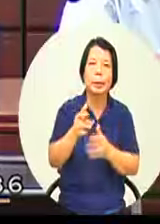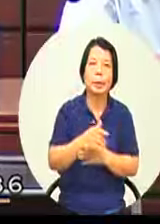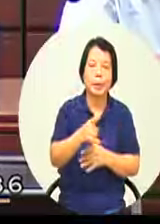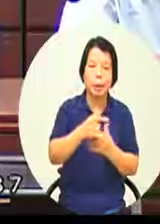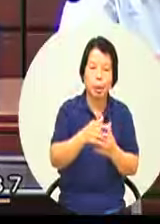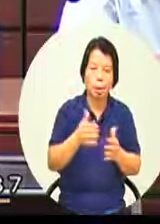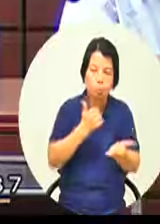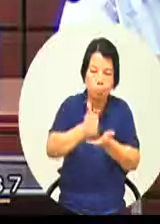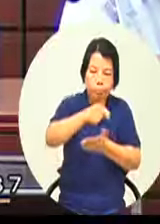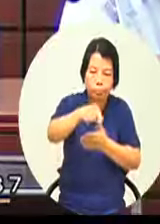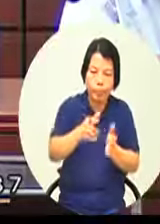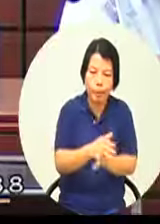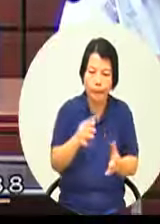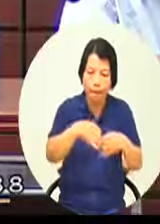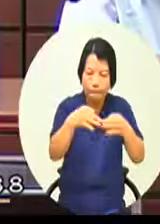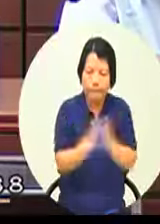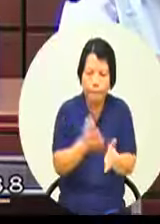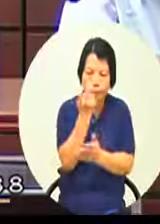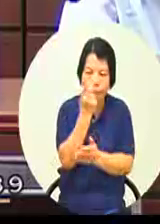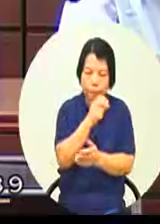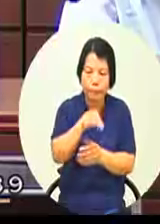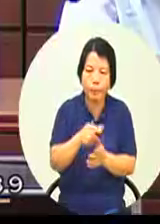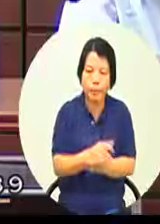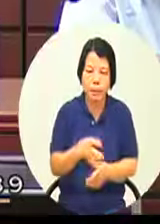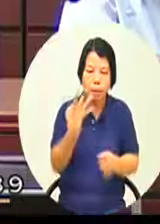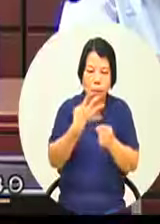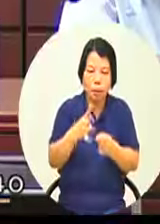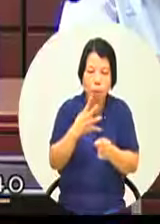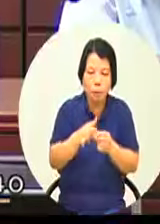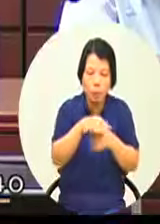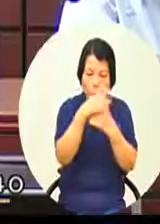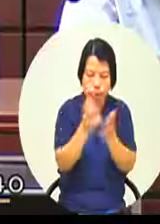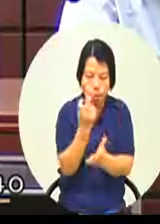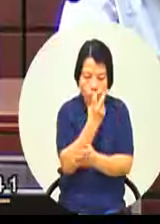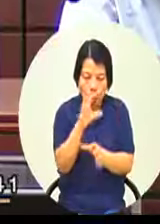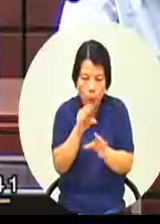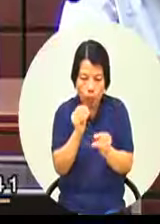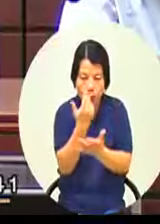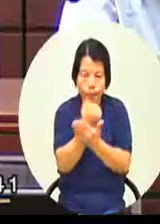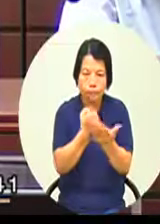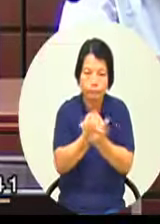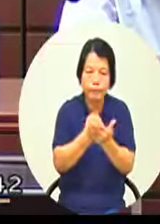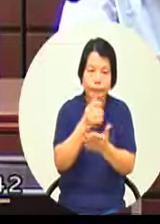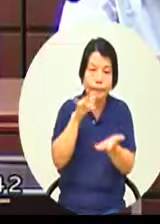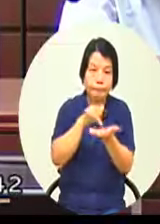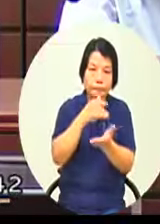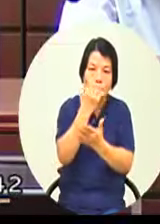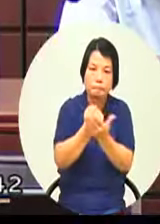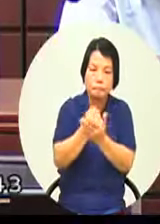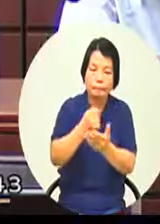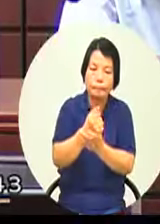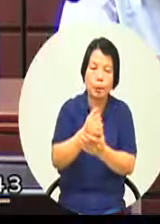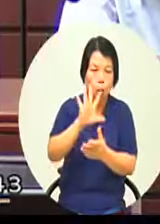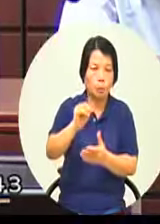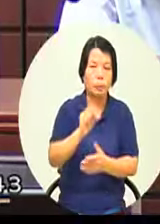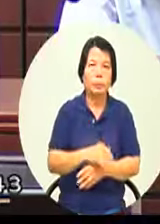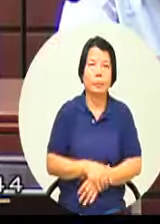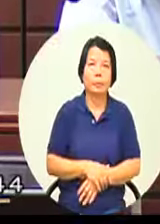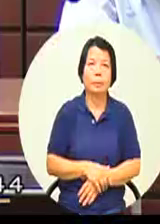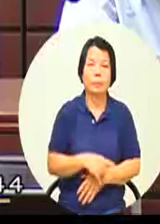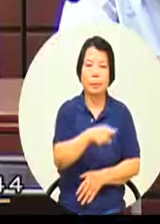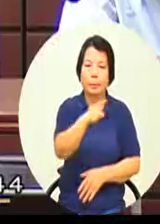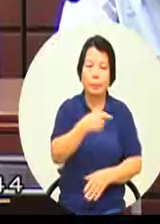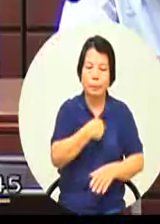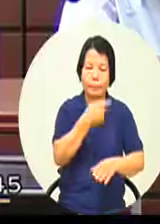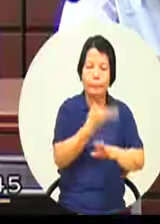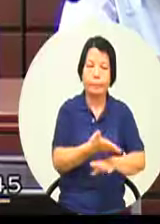验，马上检验，然后4分钟伊就显现出来讲，伊是毋是含有残余，迄个农药残余的问题，吼，这点按会当